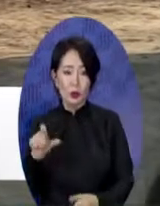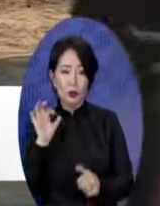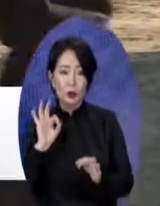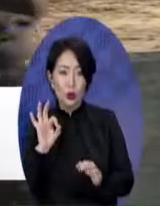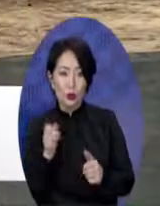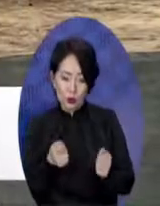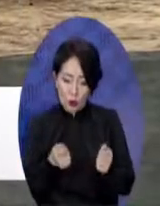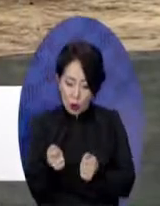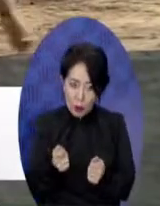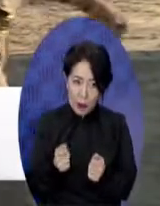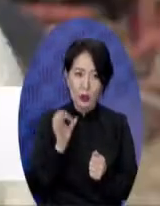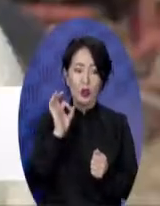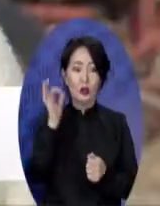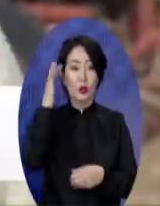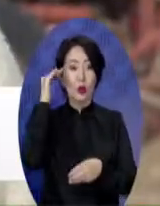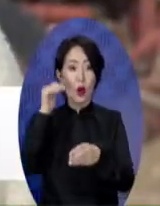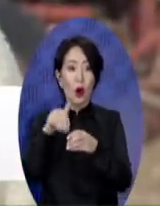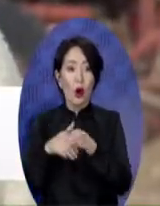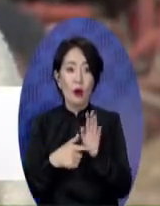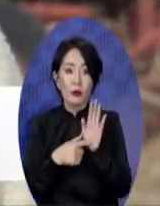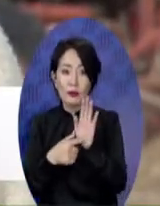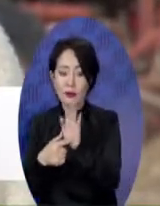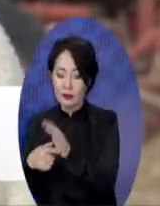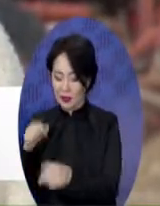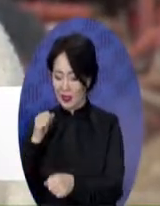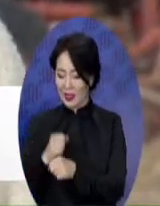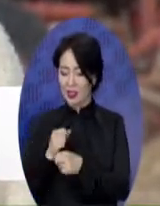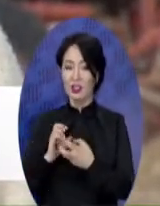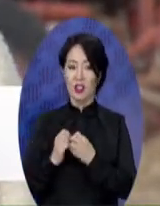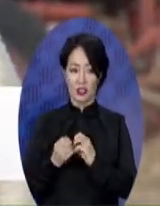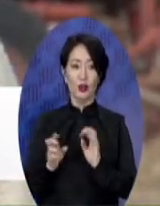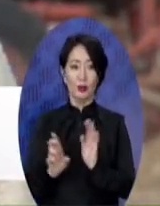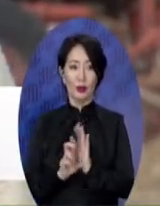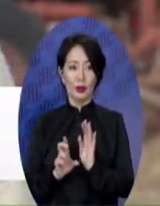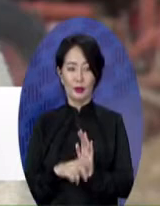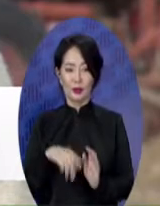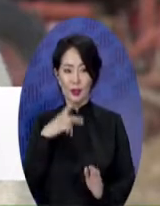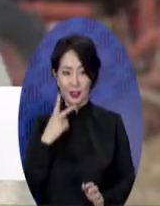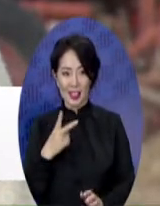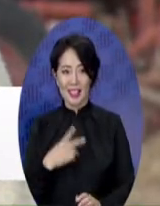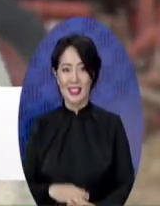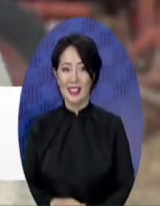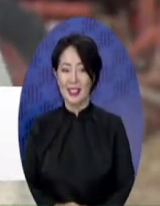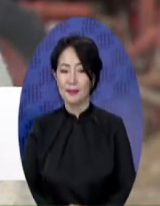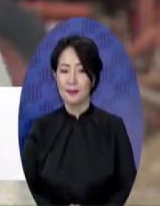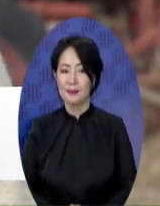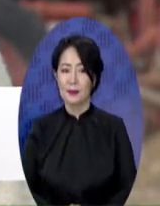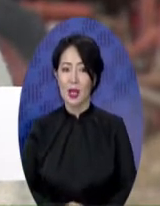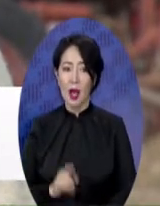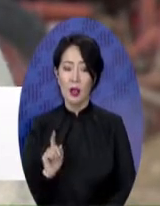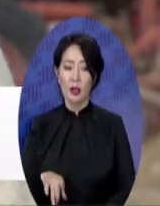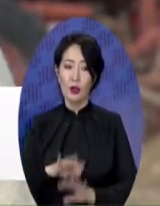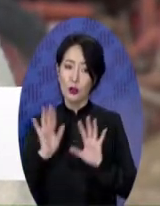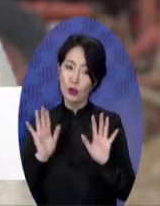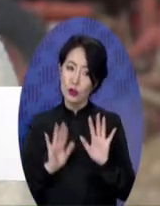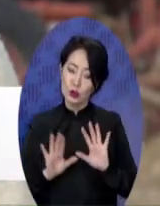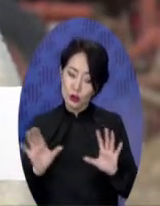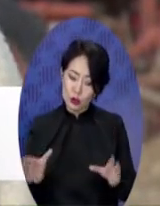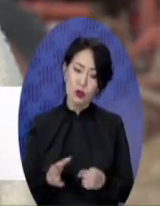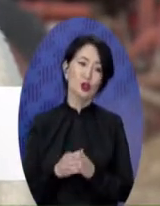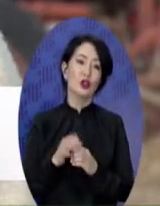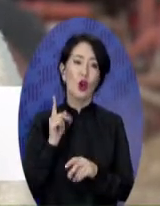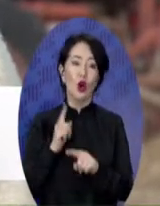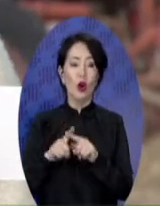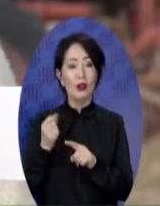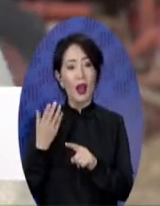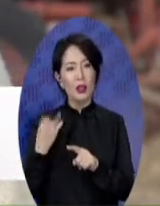байгуулад зөв ойлголт бол бас ажил хийх боломж байгаа гэдгийг бас ингэ харлаа. А ер нь манай хөдөө аж ахуйд